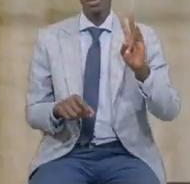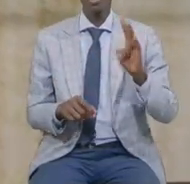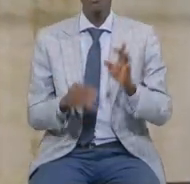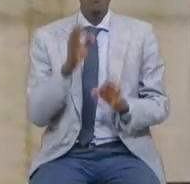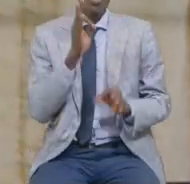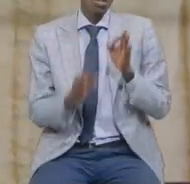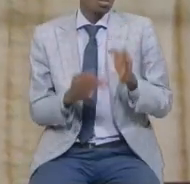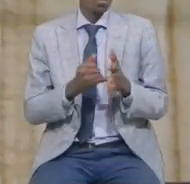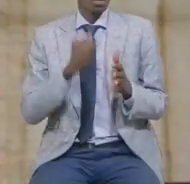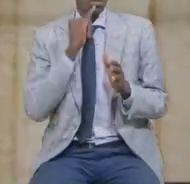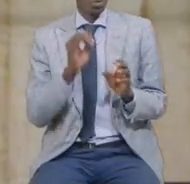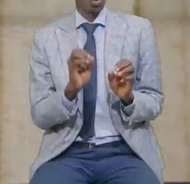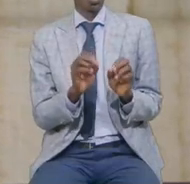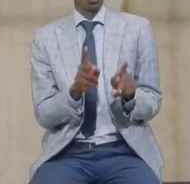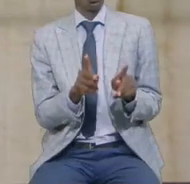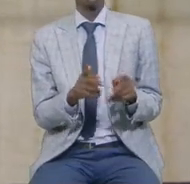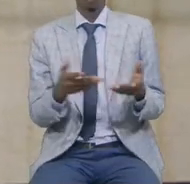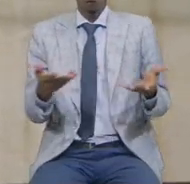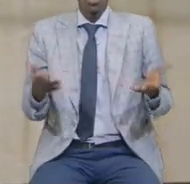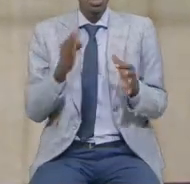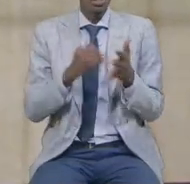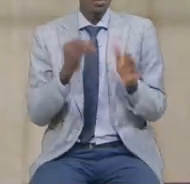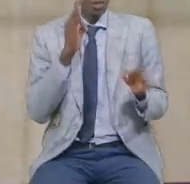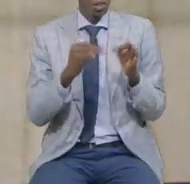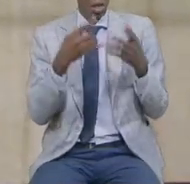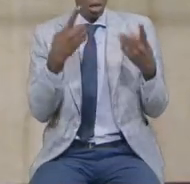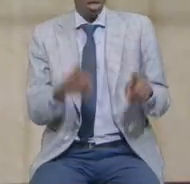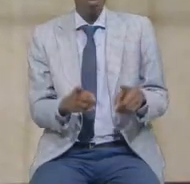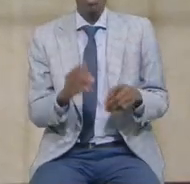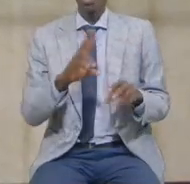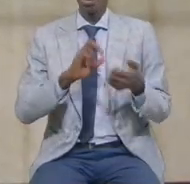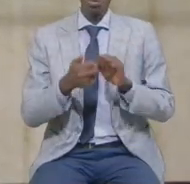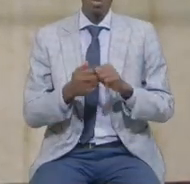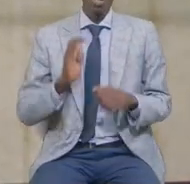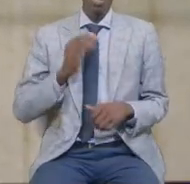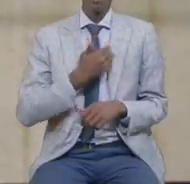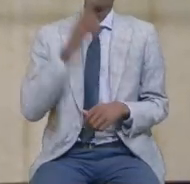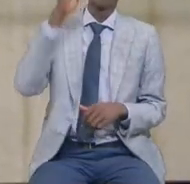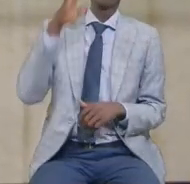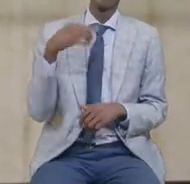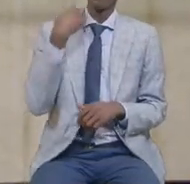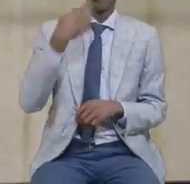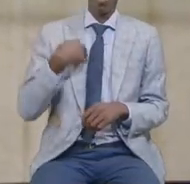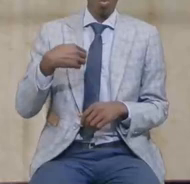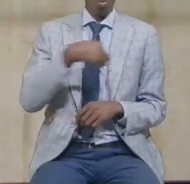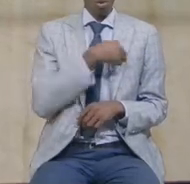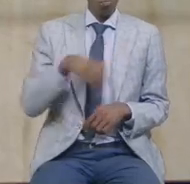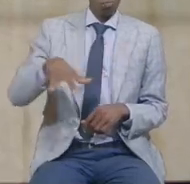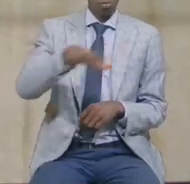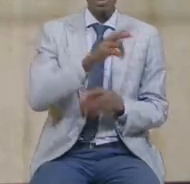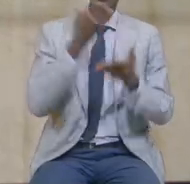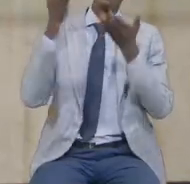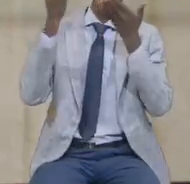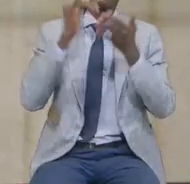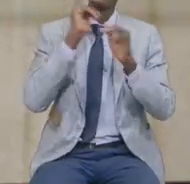17. Voici notre Dieu que nous servons peut nous délivrer de la